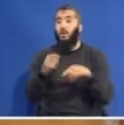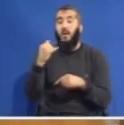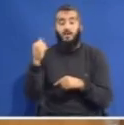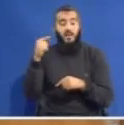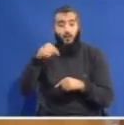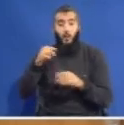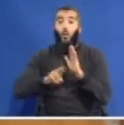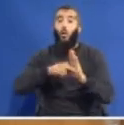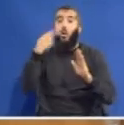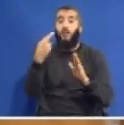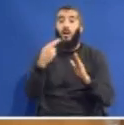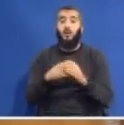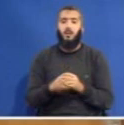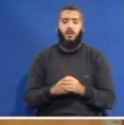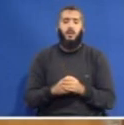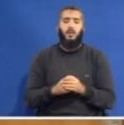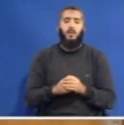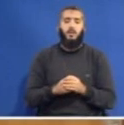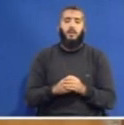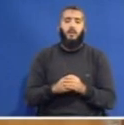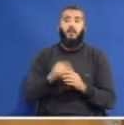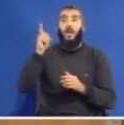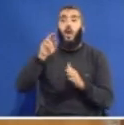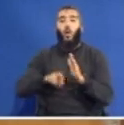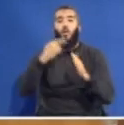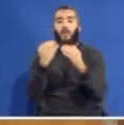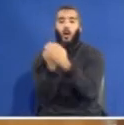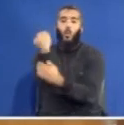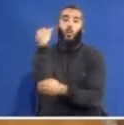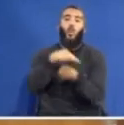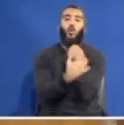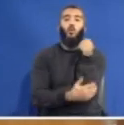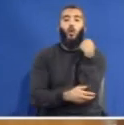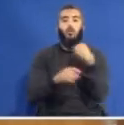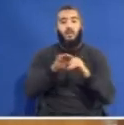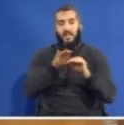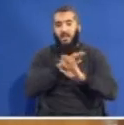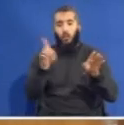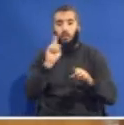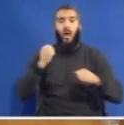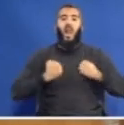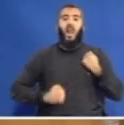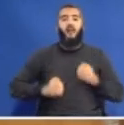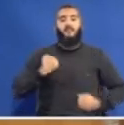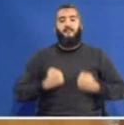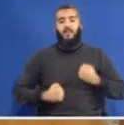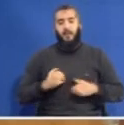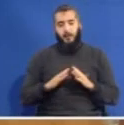للغسل. فإذا تعيد الوضوء ولا تعيد الغسل، هذا